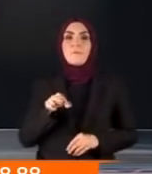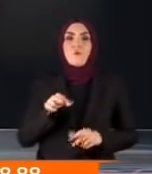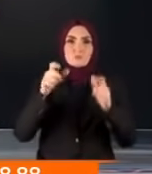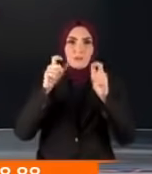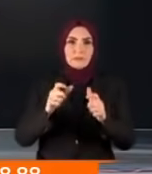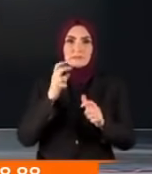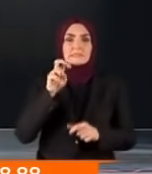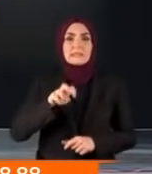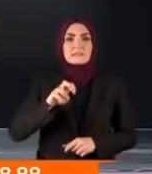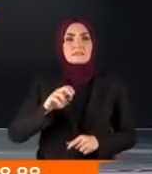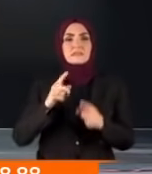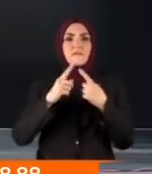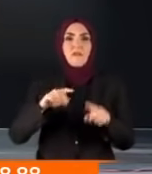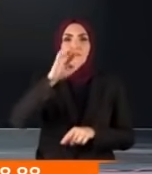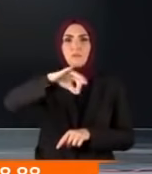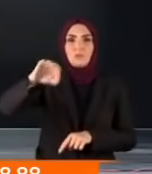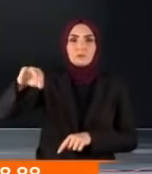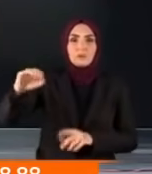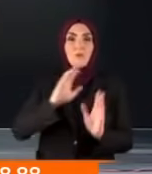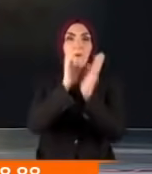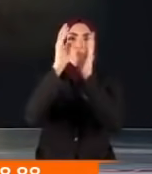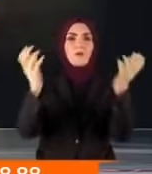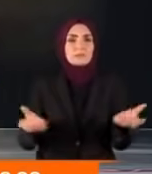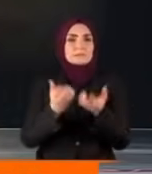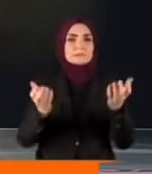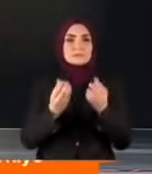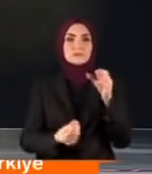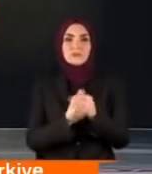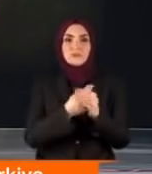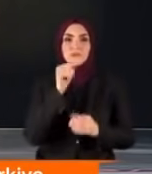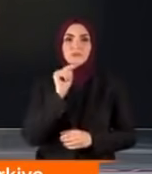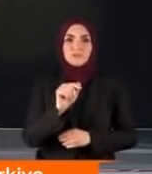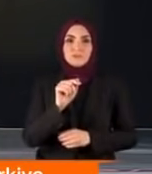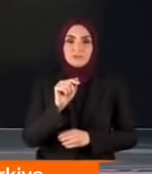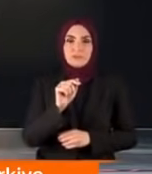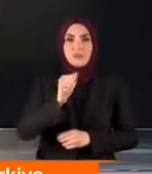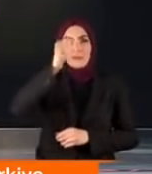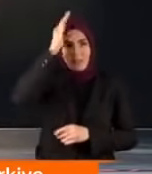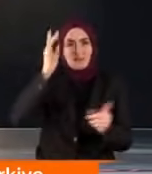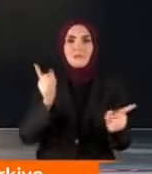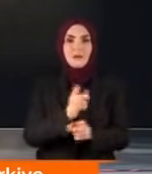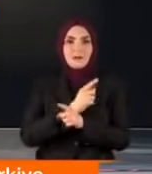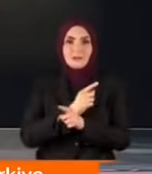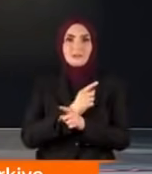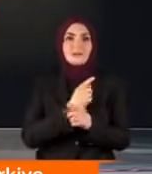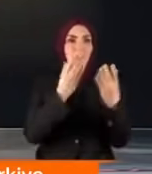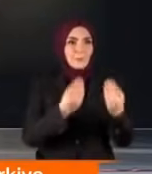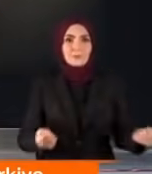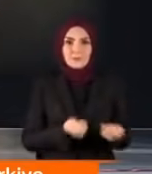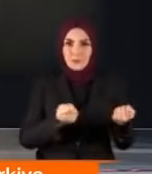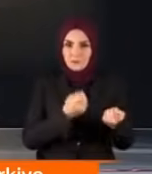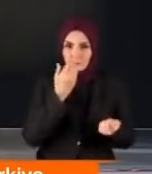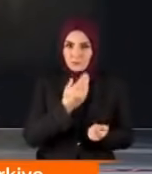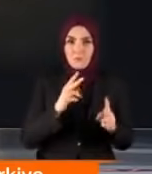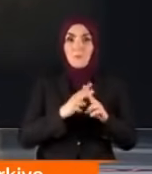orman yangını çıktı. Orman ve itfaiye ekipleri yangına müdahale ederken polis de kundaklama ihtimaline karşı çevrede arama yaptı